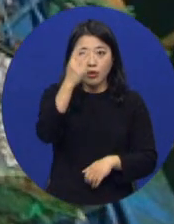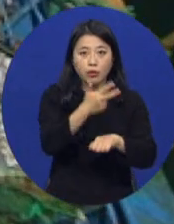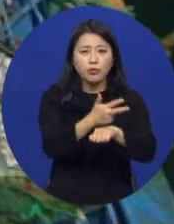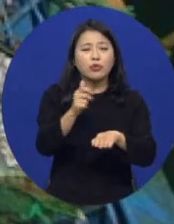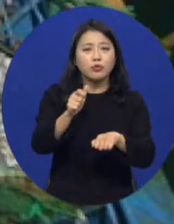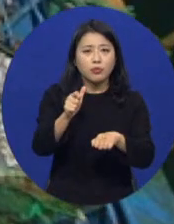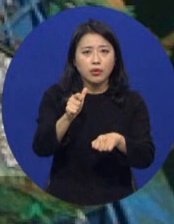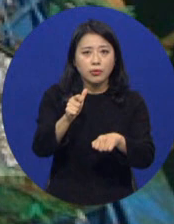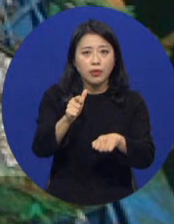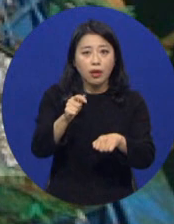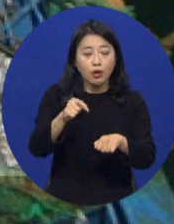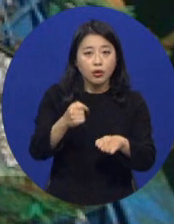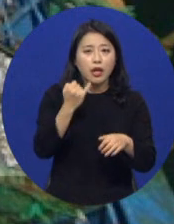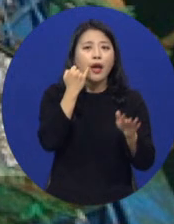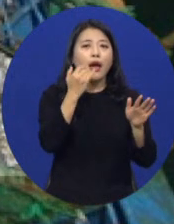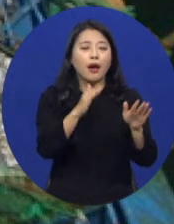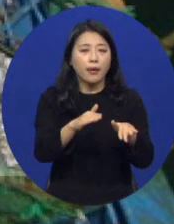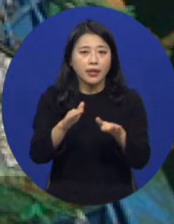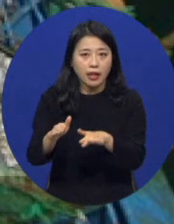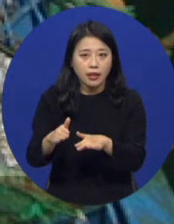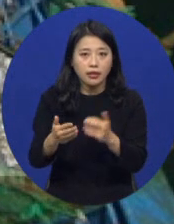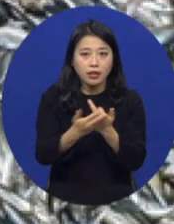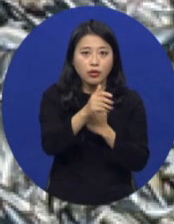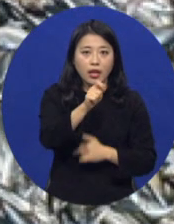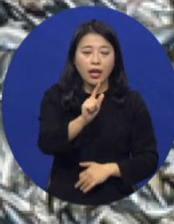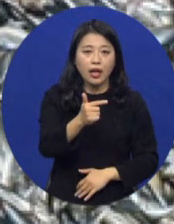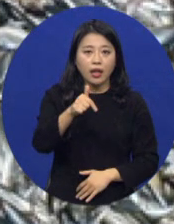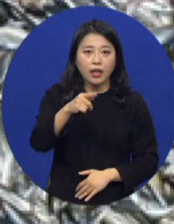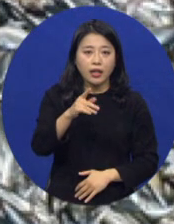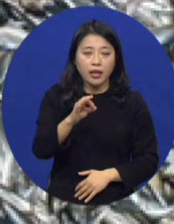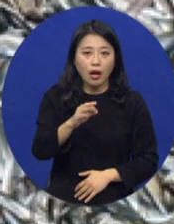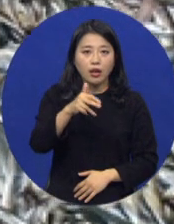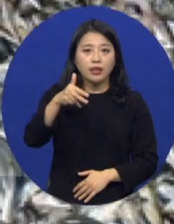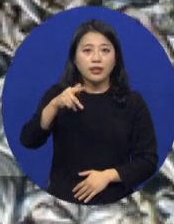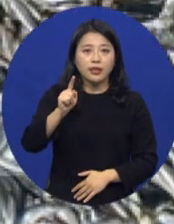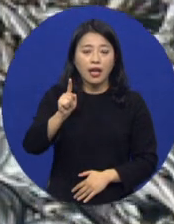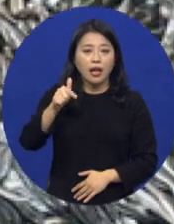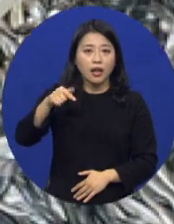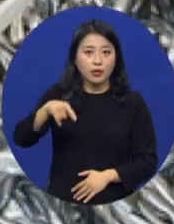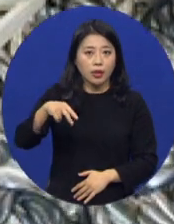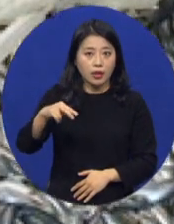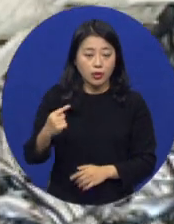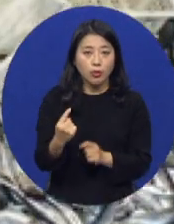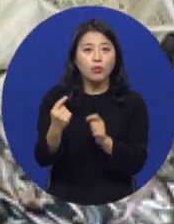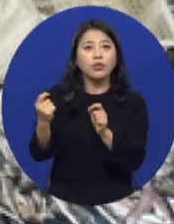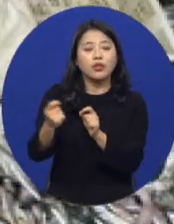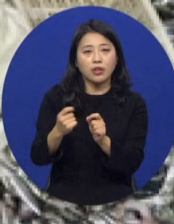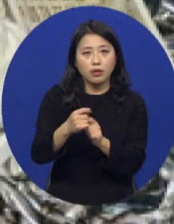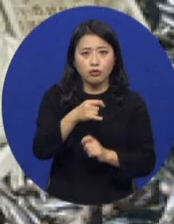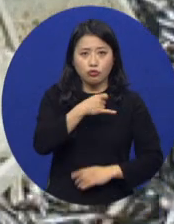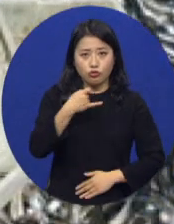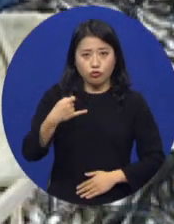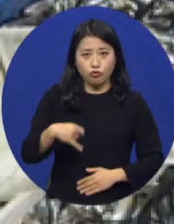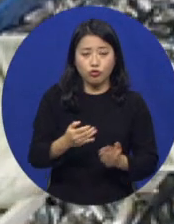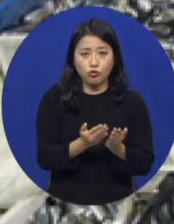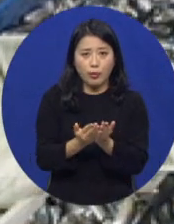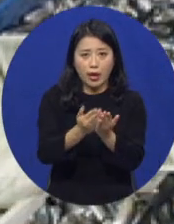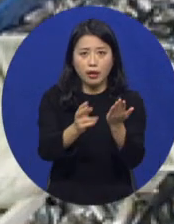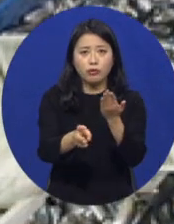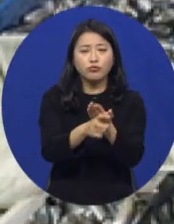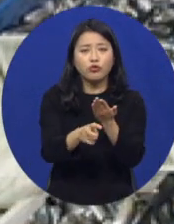우리측 배타적 경제수역인 제주시 한경면 차귀도 서쪽 89km 이상에서 중국어선 두척이